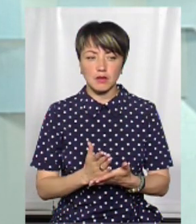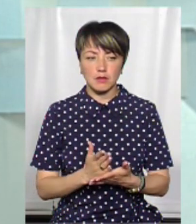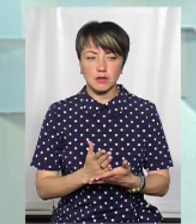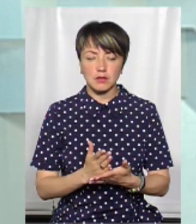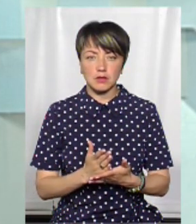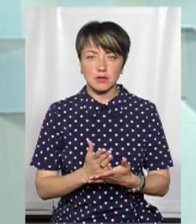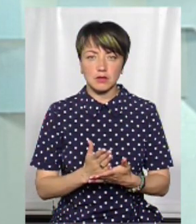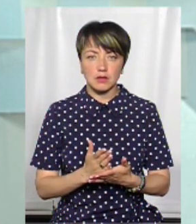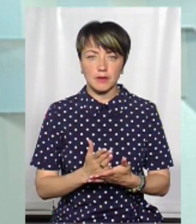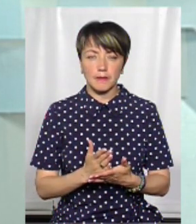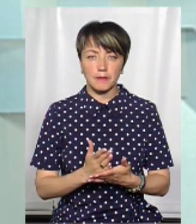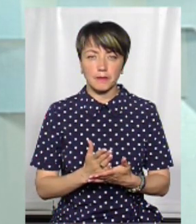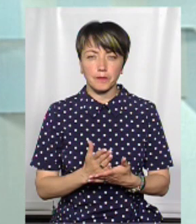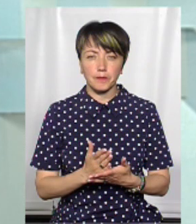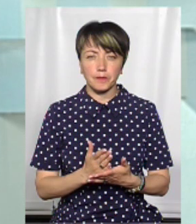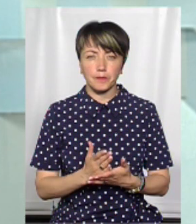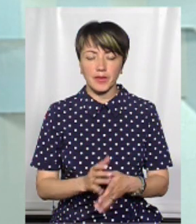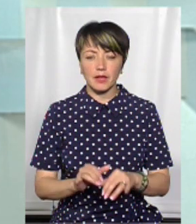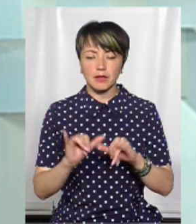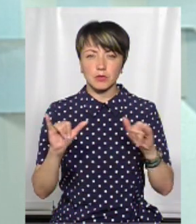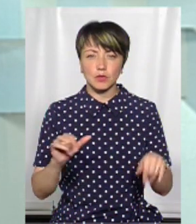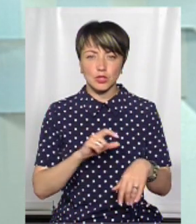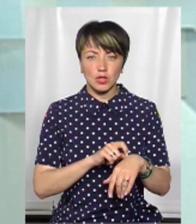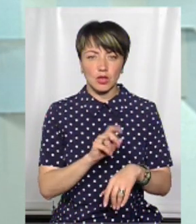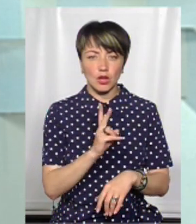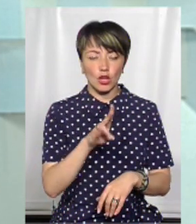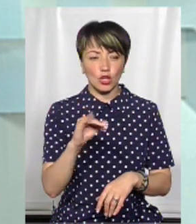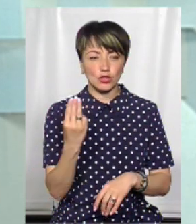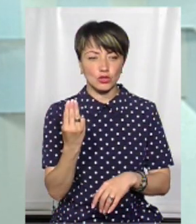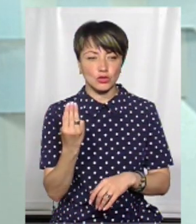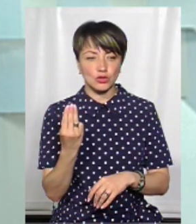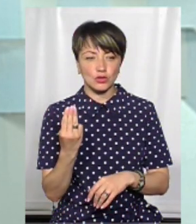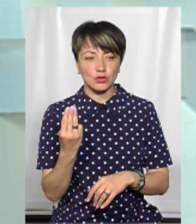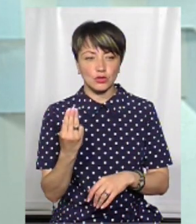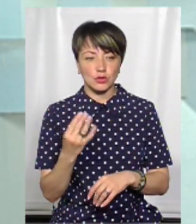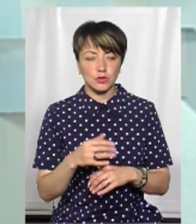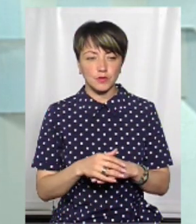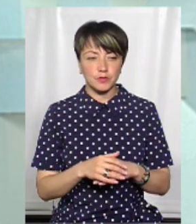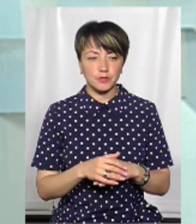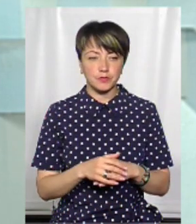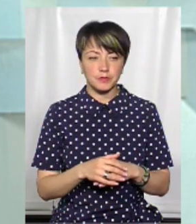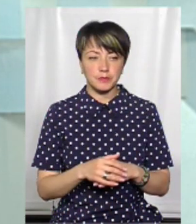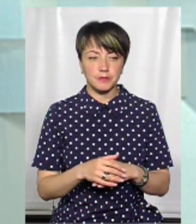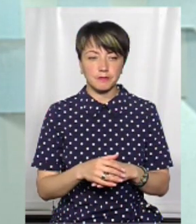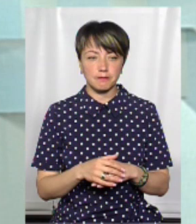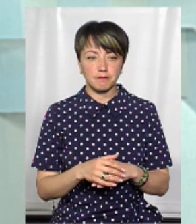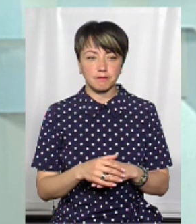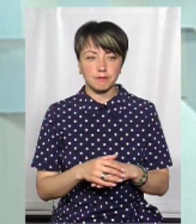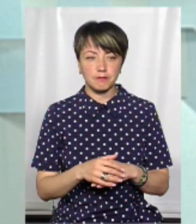наявності збільшення популяції кліщів, які мігрують, у нас одна з гіпотез, з інших